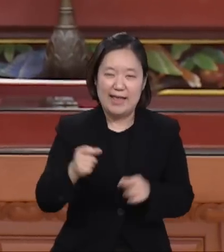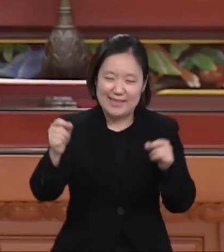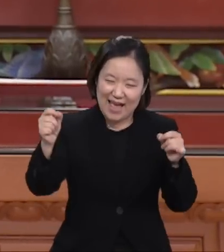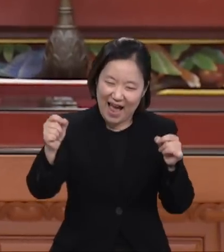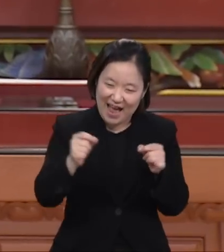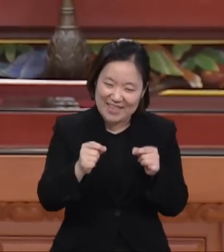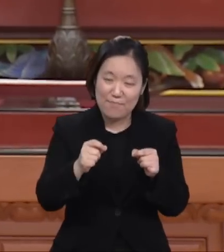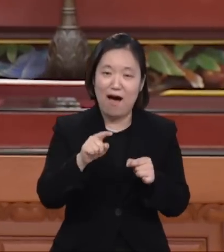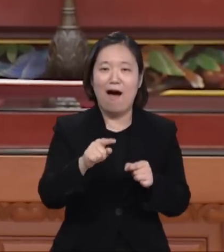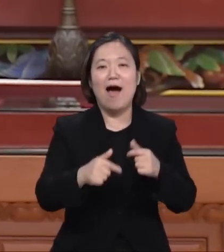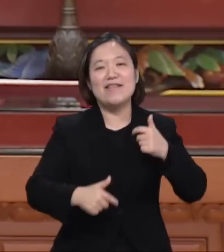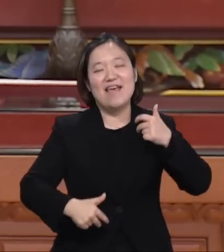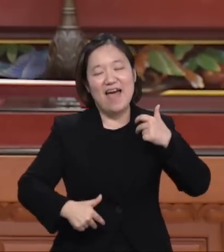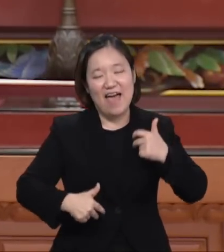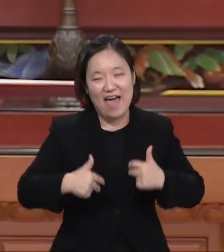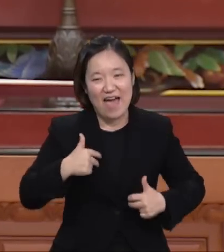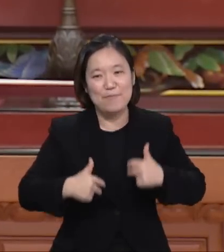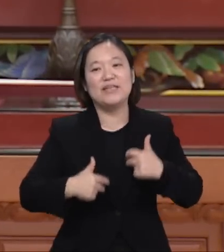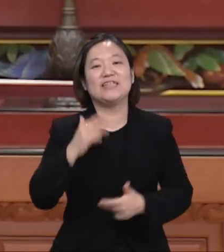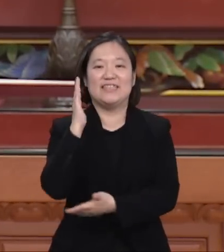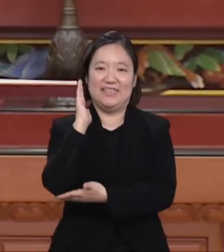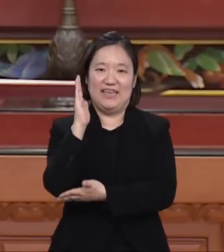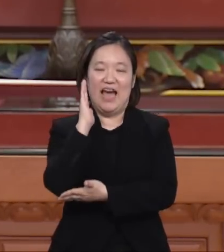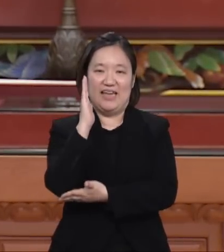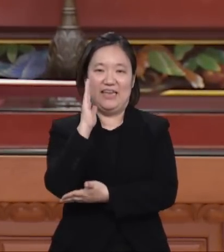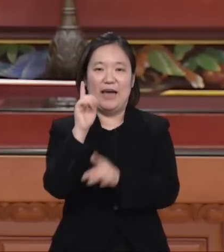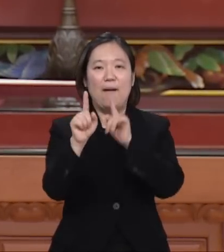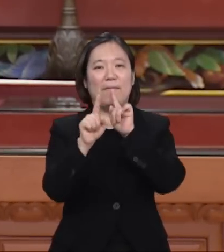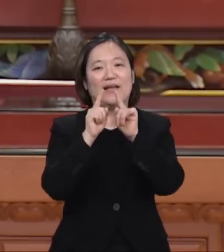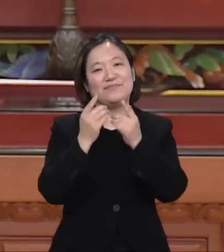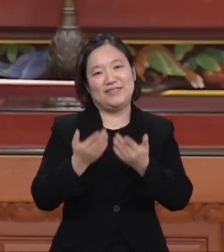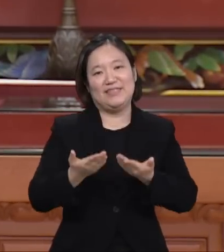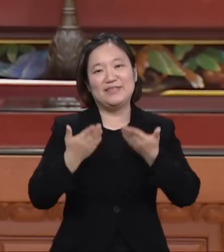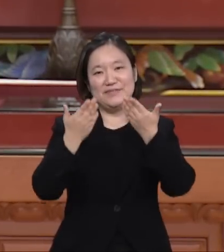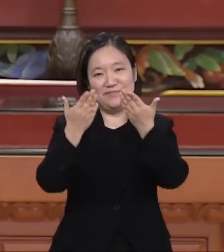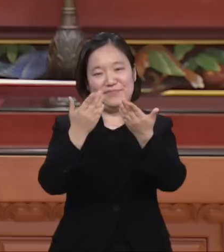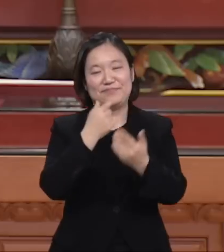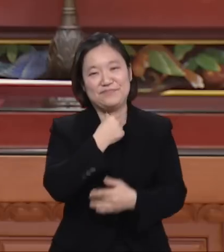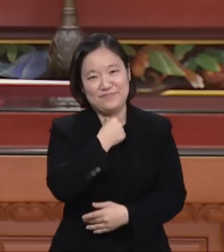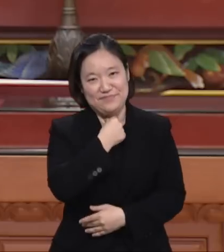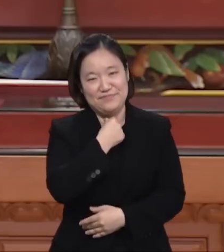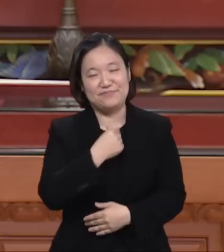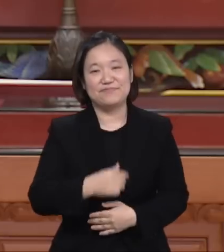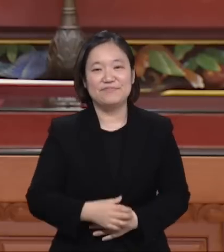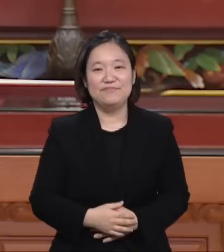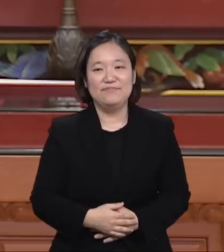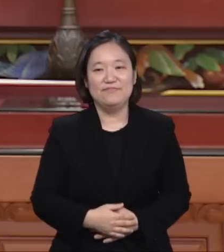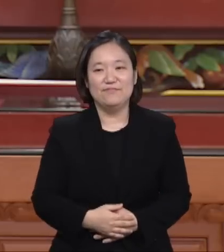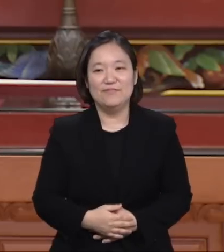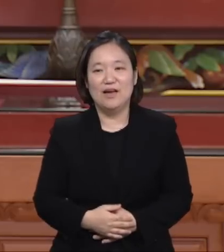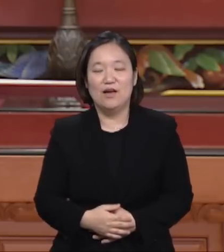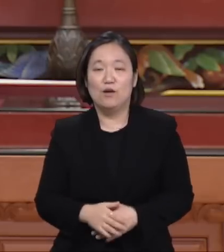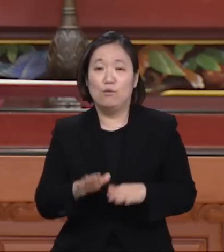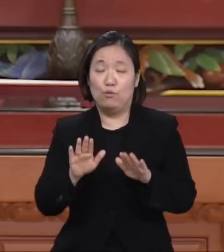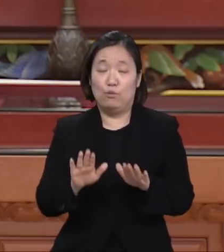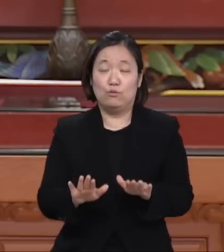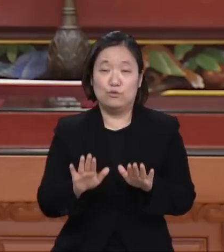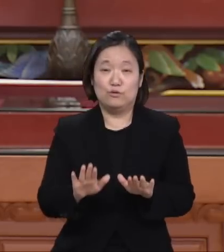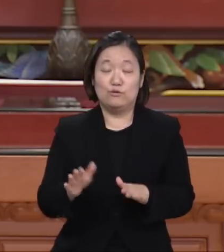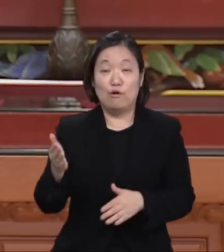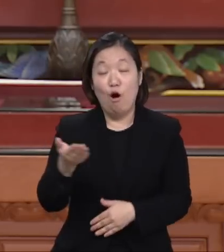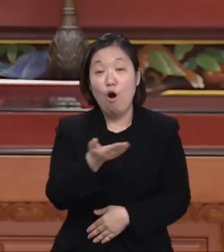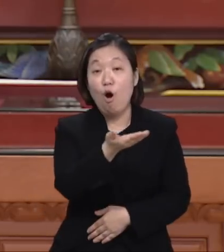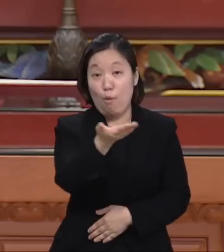짧지만 아주 강렬한 재미있는 이야기를 들려드릴까 합니다 사실 오늘 여러분들께